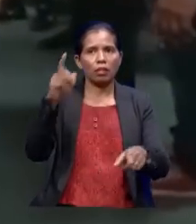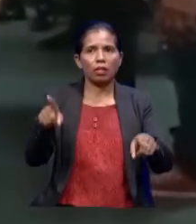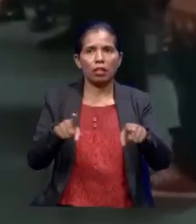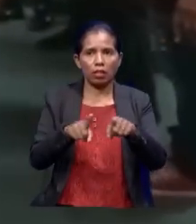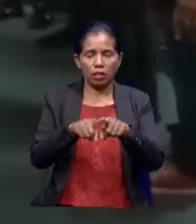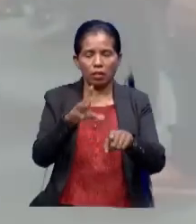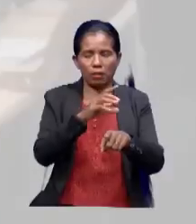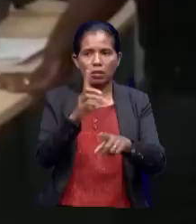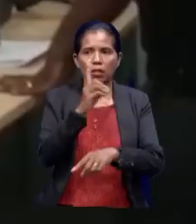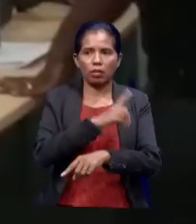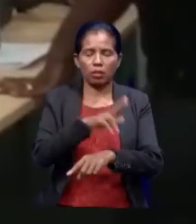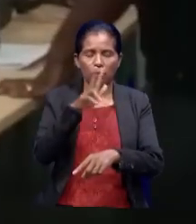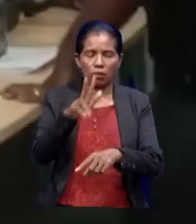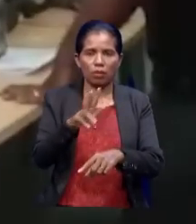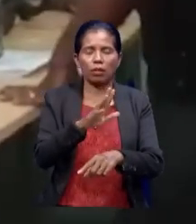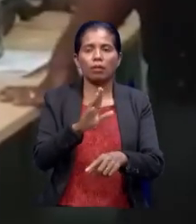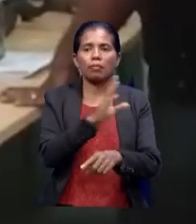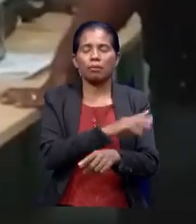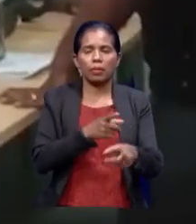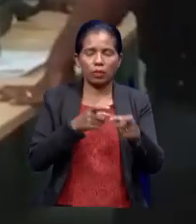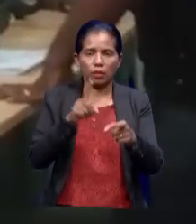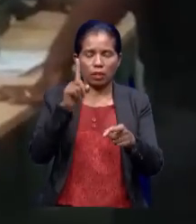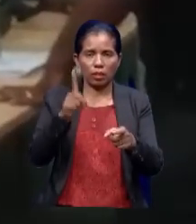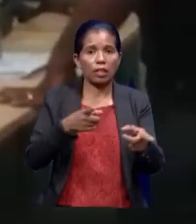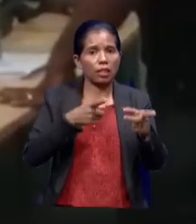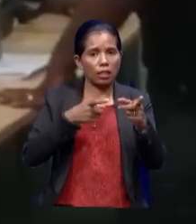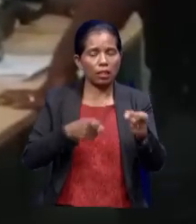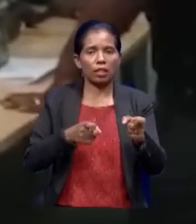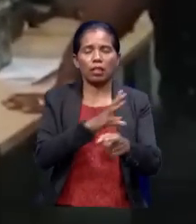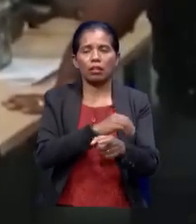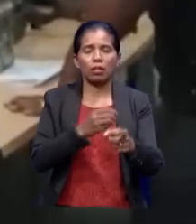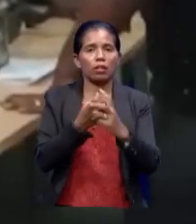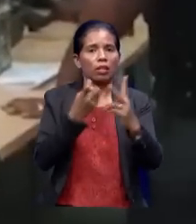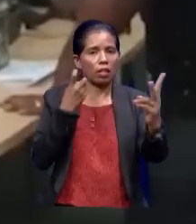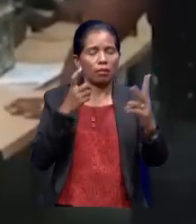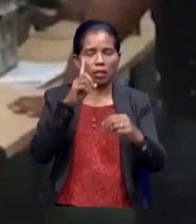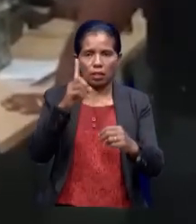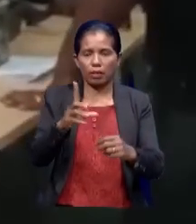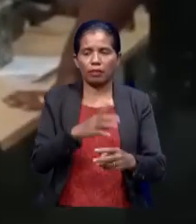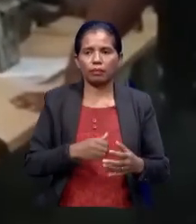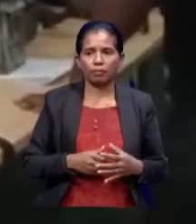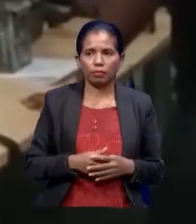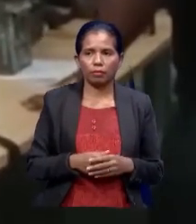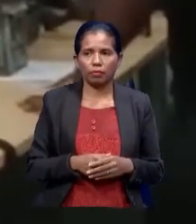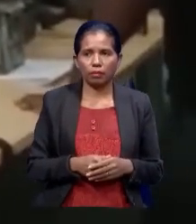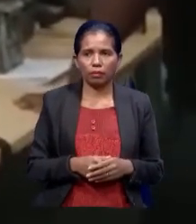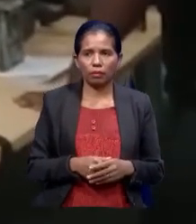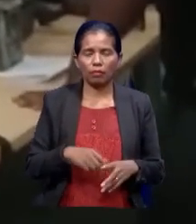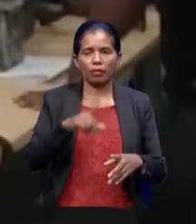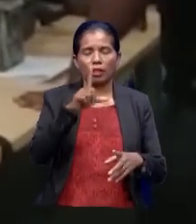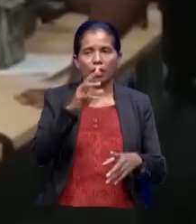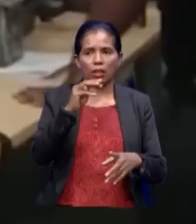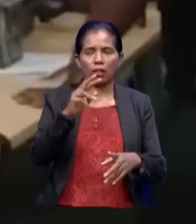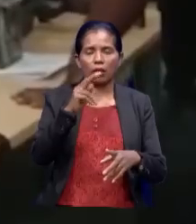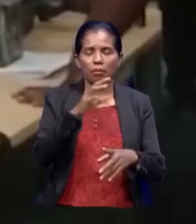kilat lolontolu pistola ida kilat rama ida homunições rehingro resin. Suspeito ele emi ne beres confia